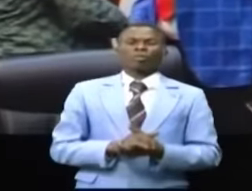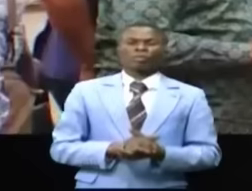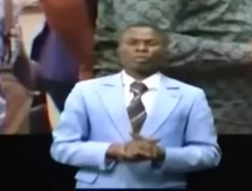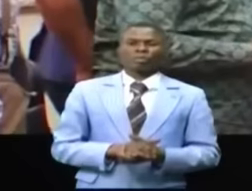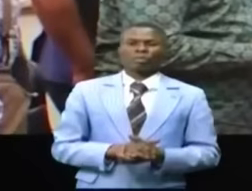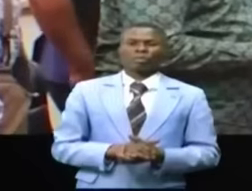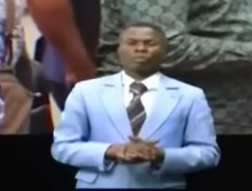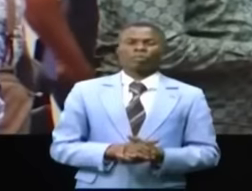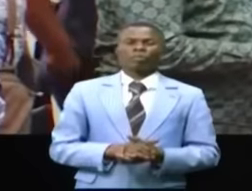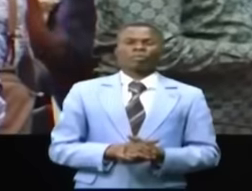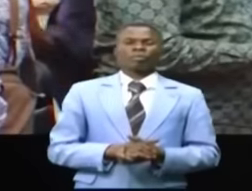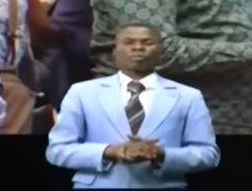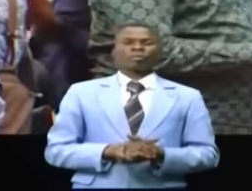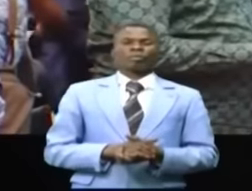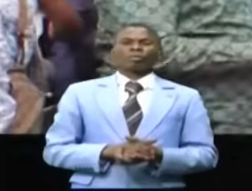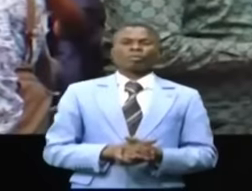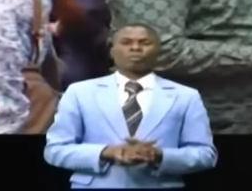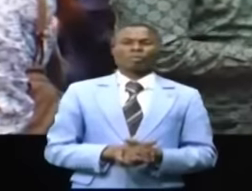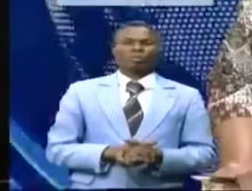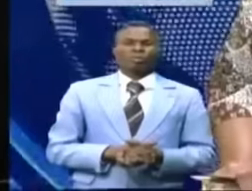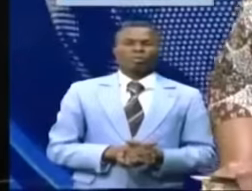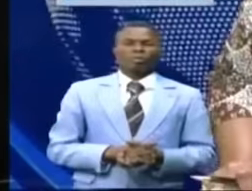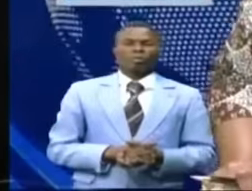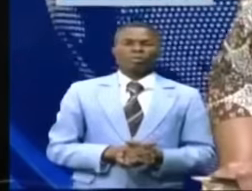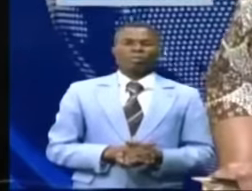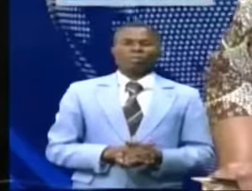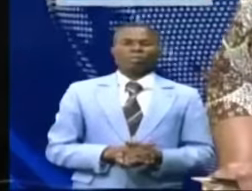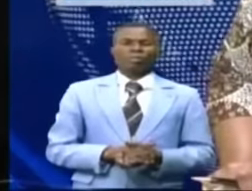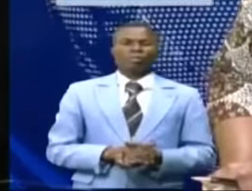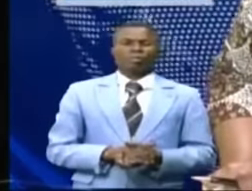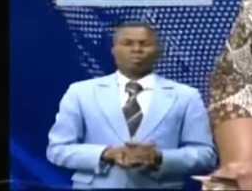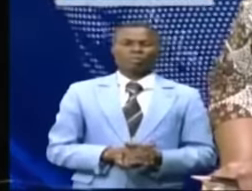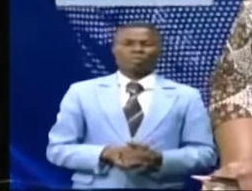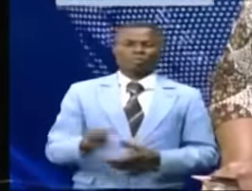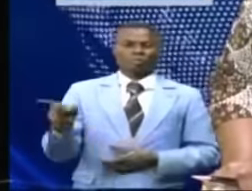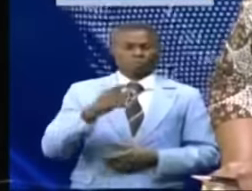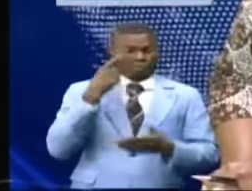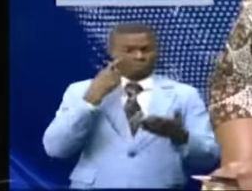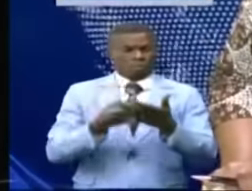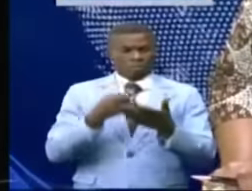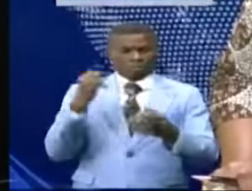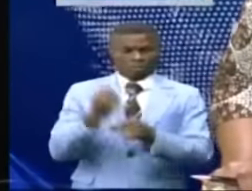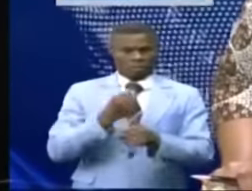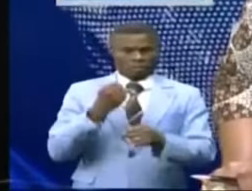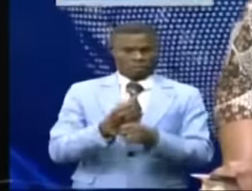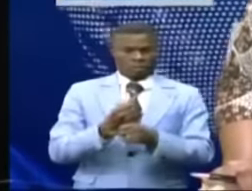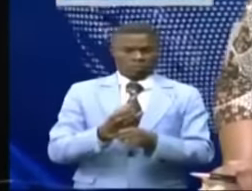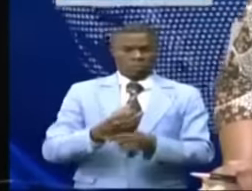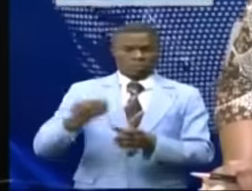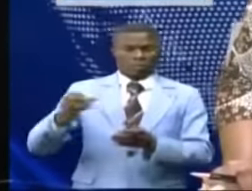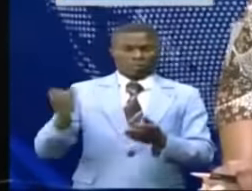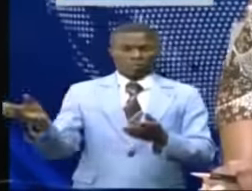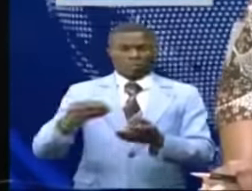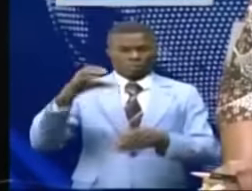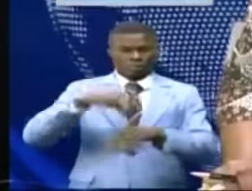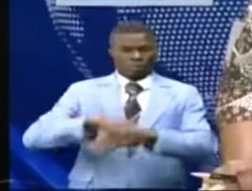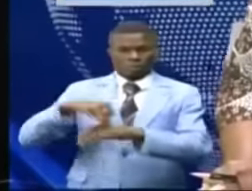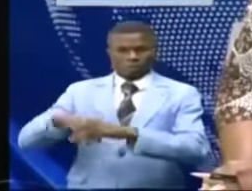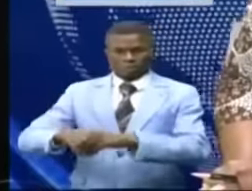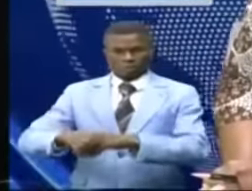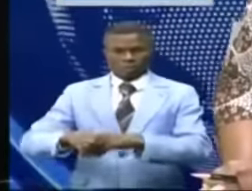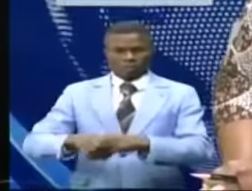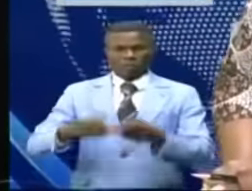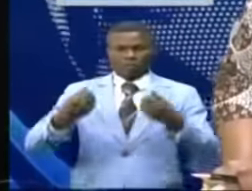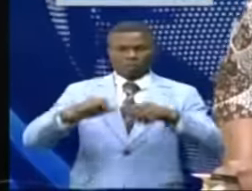déchéance est irrégulière. Vous l'avez sûrement constaté, l'opération de recouvrement forcé pour la vente de